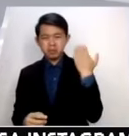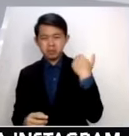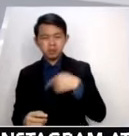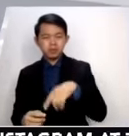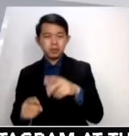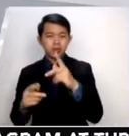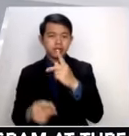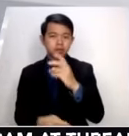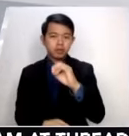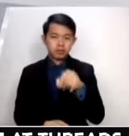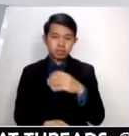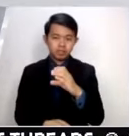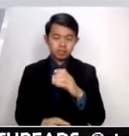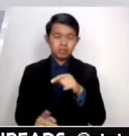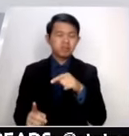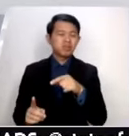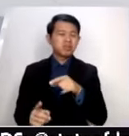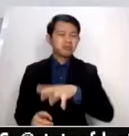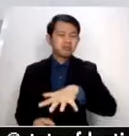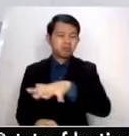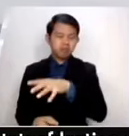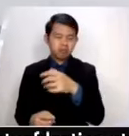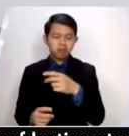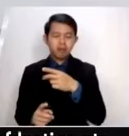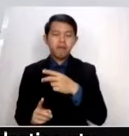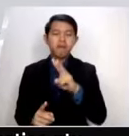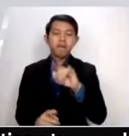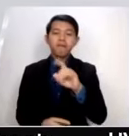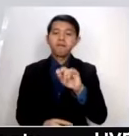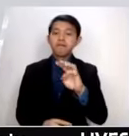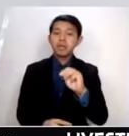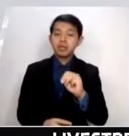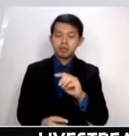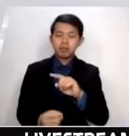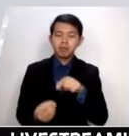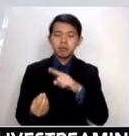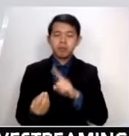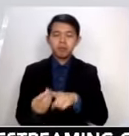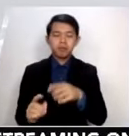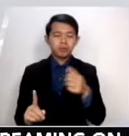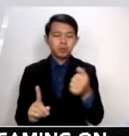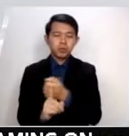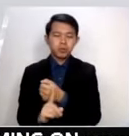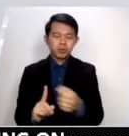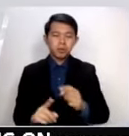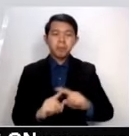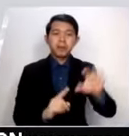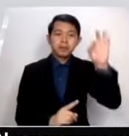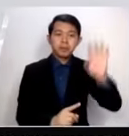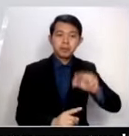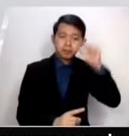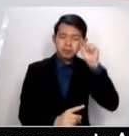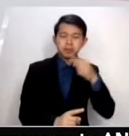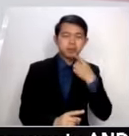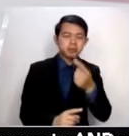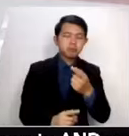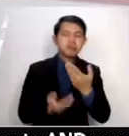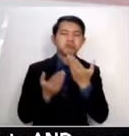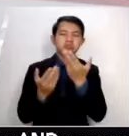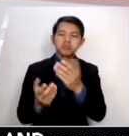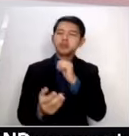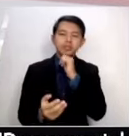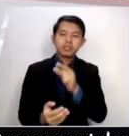kanyang pang-aabuso. Not guilty ang inahayaang plea ni Kibuloy at mga kapwa akusado sa mga kasong human trafficking